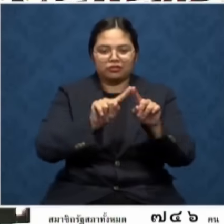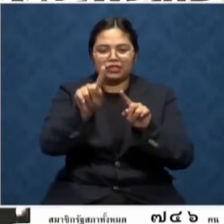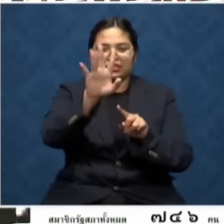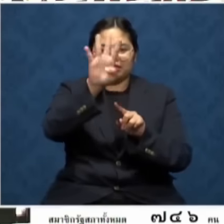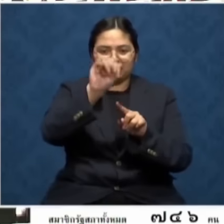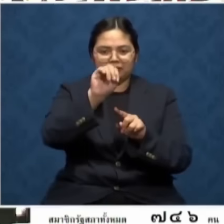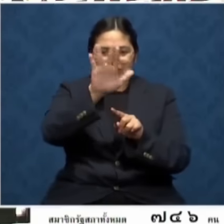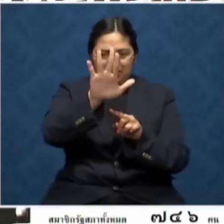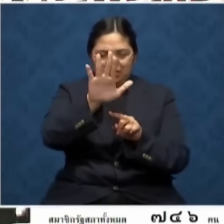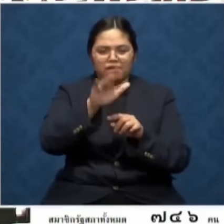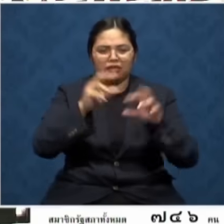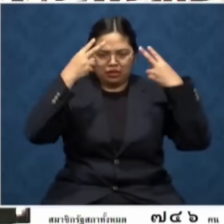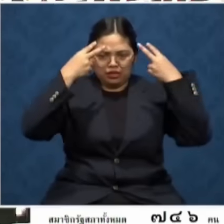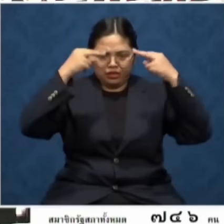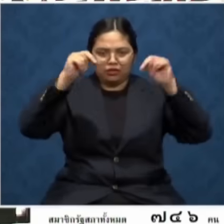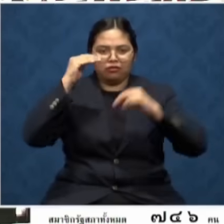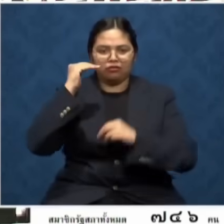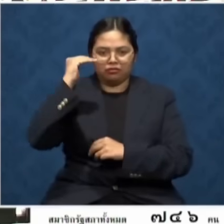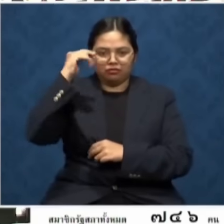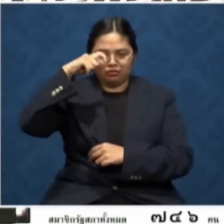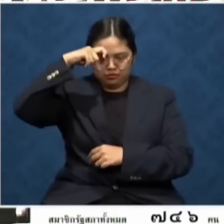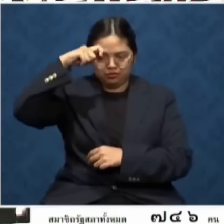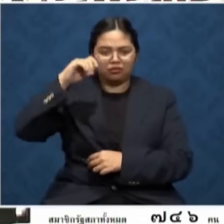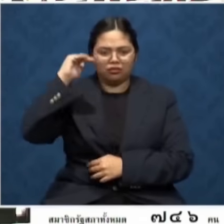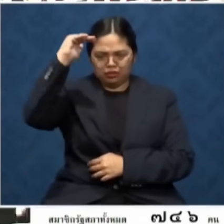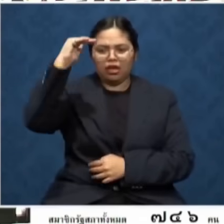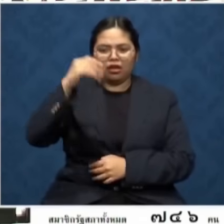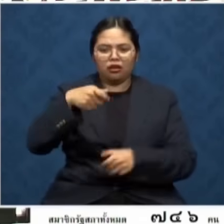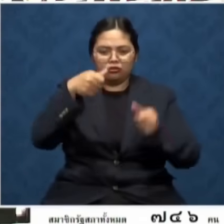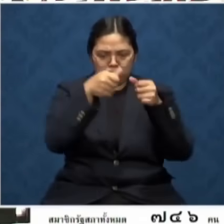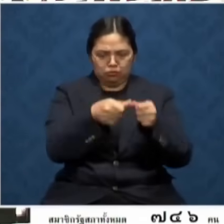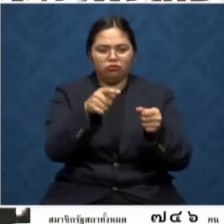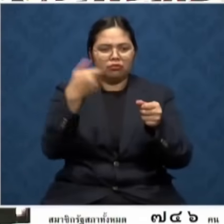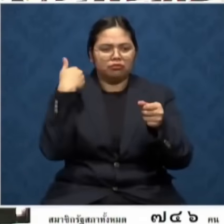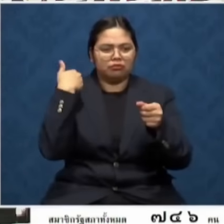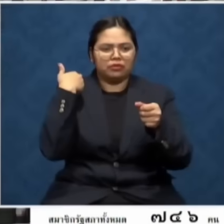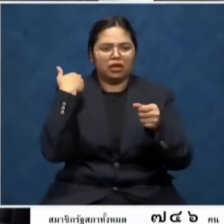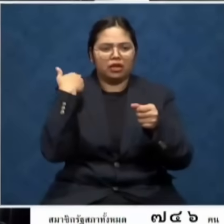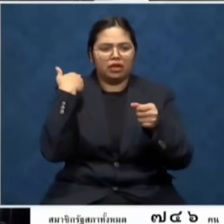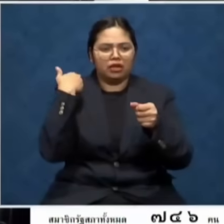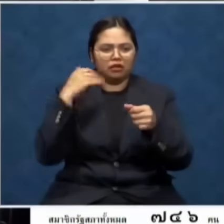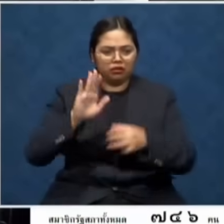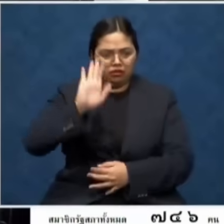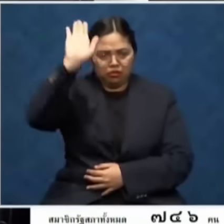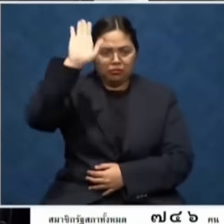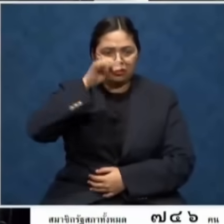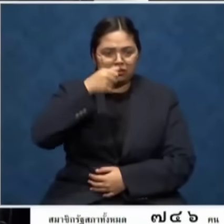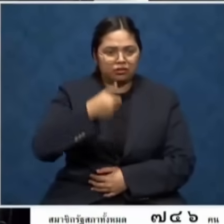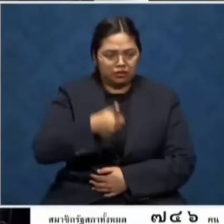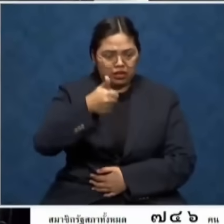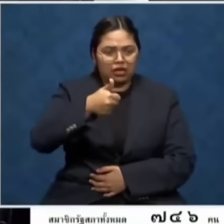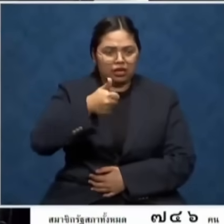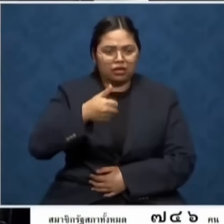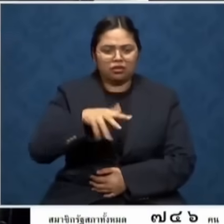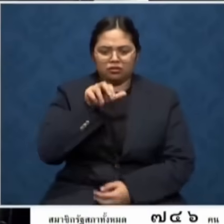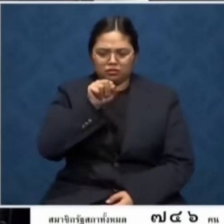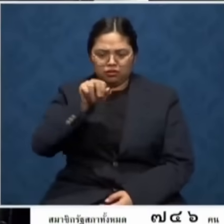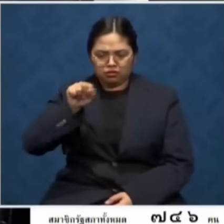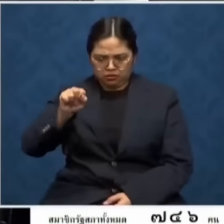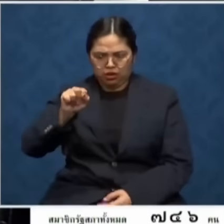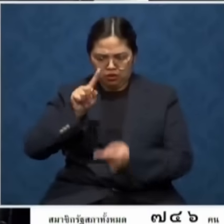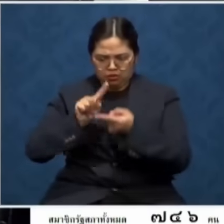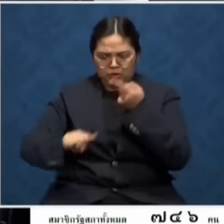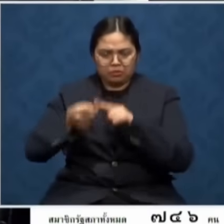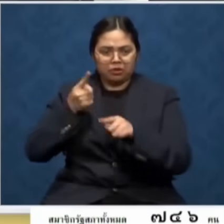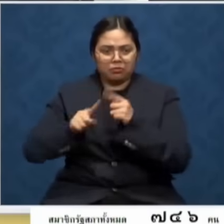ตรงเนี้ยท่านจะใช้สิทธิ์พาดพิงก็ได้แล้วท่านเกี่ยวอะไร อ ัน นี้พอแล้วนะครับ สสเพื่อนของผมพูดว่าน